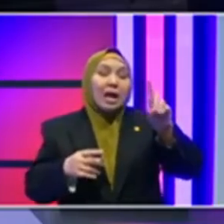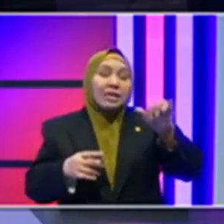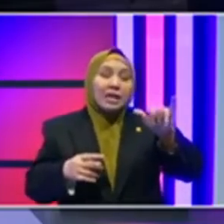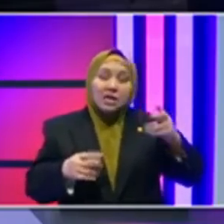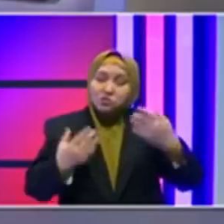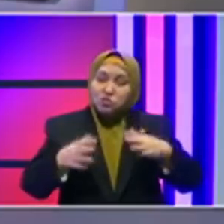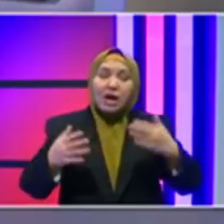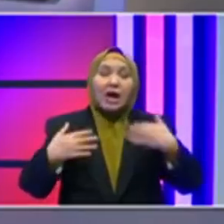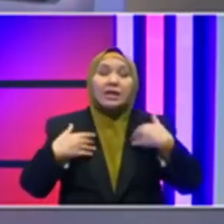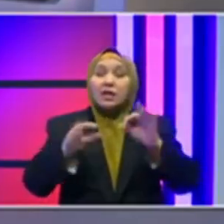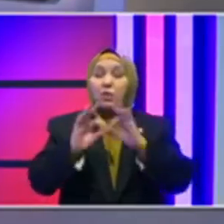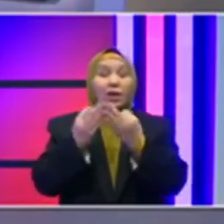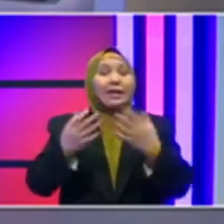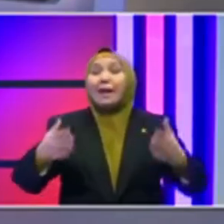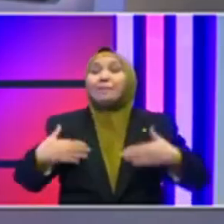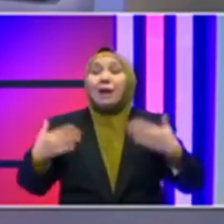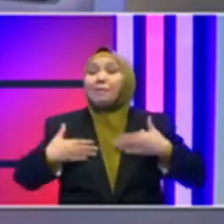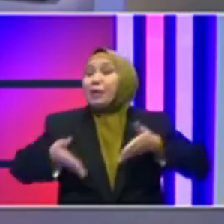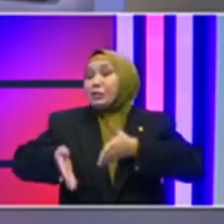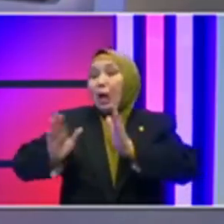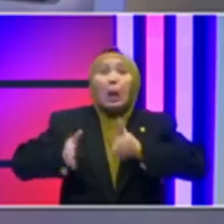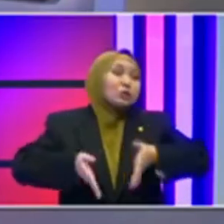happy-happy aja